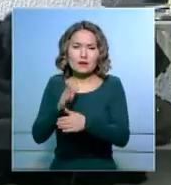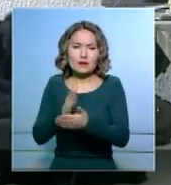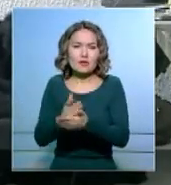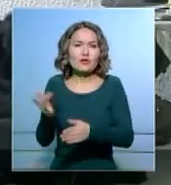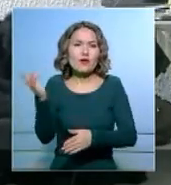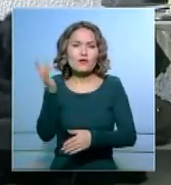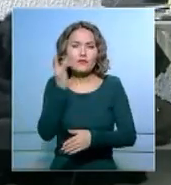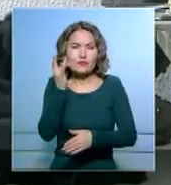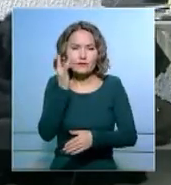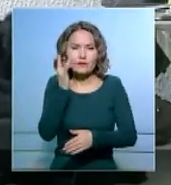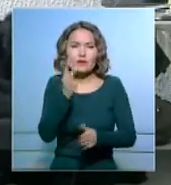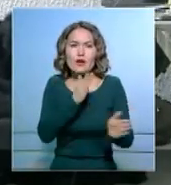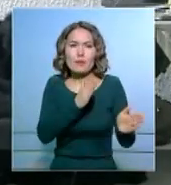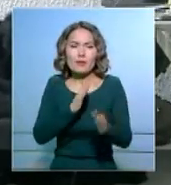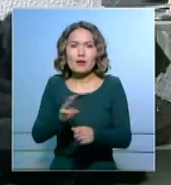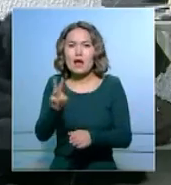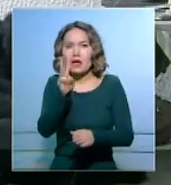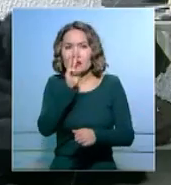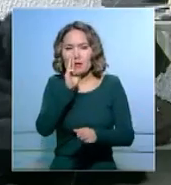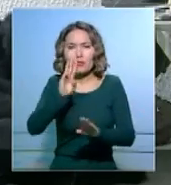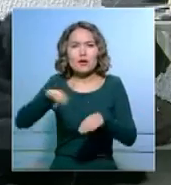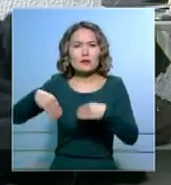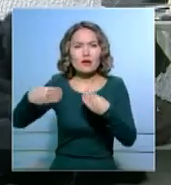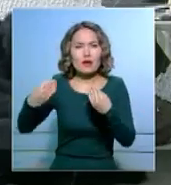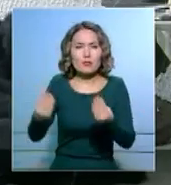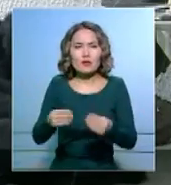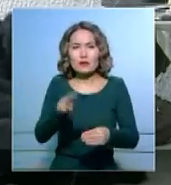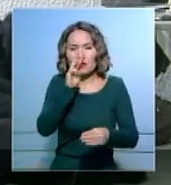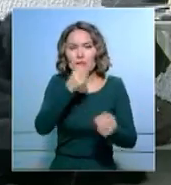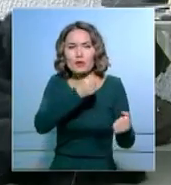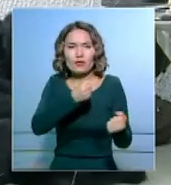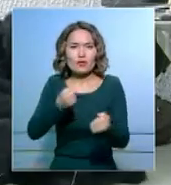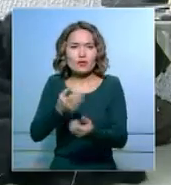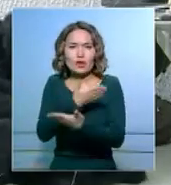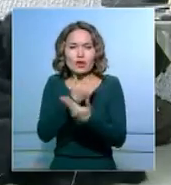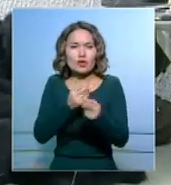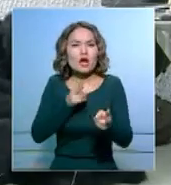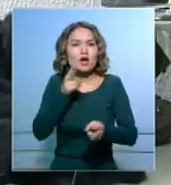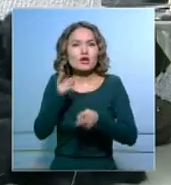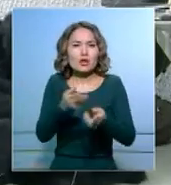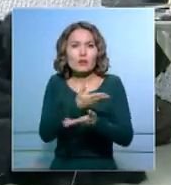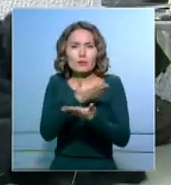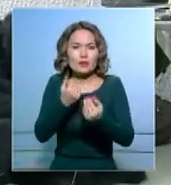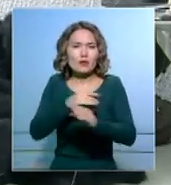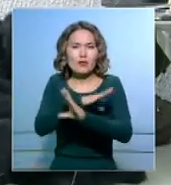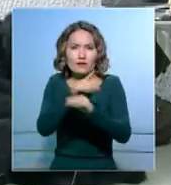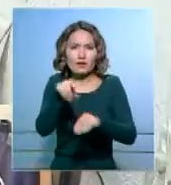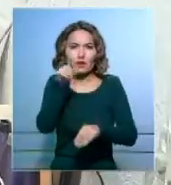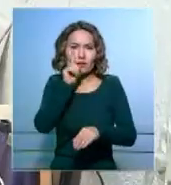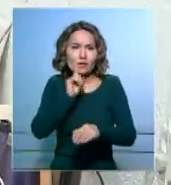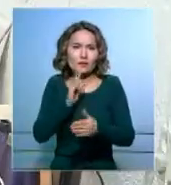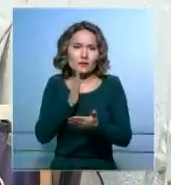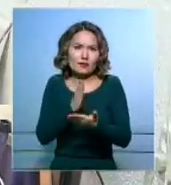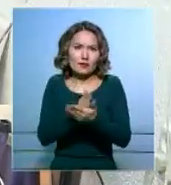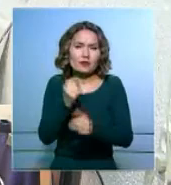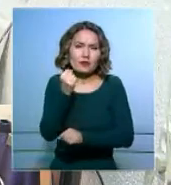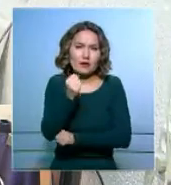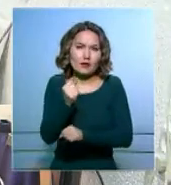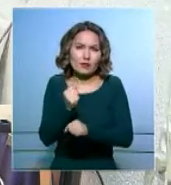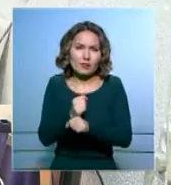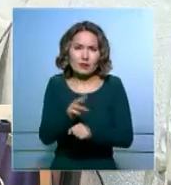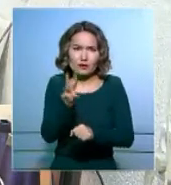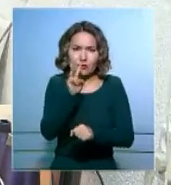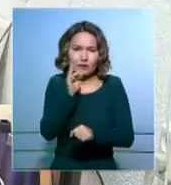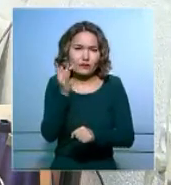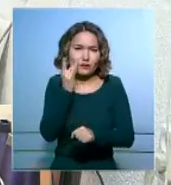отырамыз. Ұжымымыз жақсы. Тігін цехы жаңа құрылғылармен жабдықталған. Еңбек етуге барлық жағдай жасалған. Қазір Баян Ақпаева